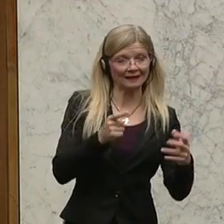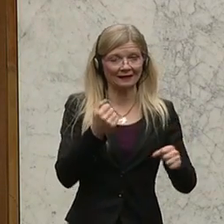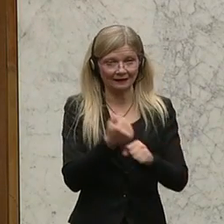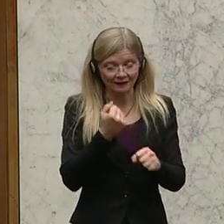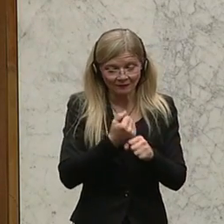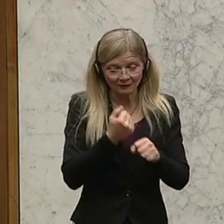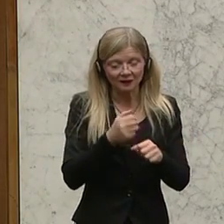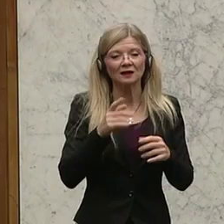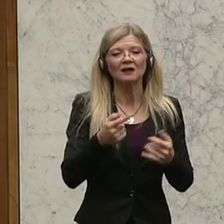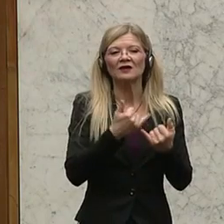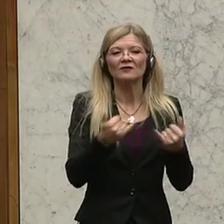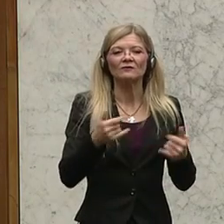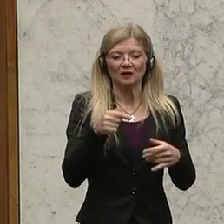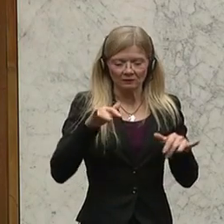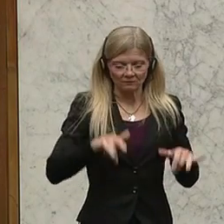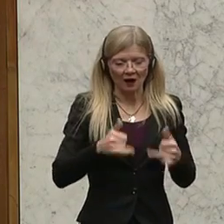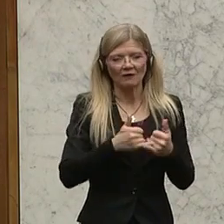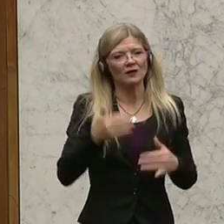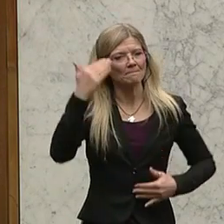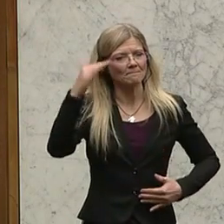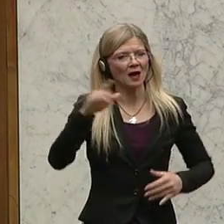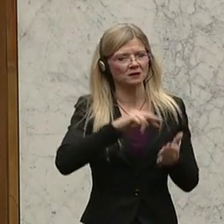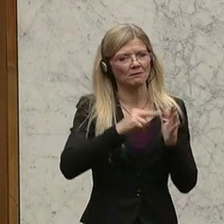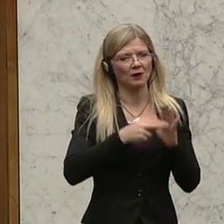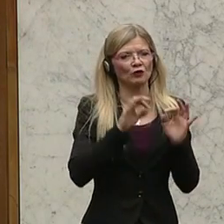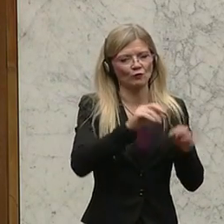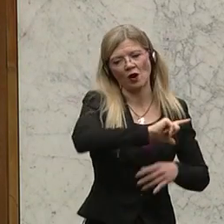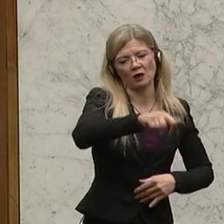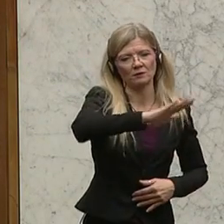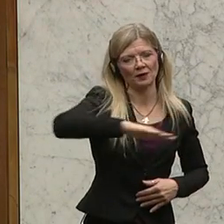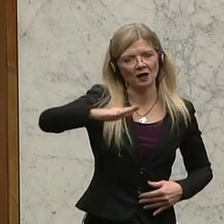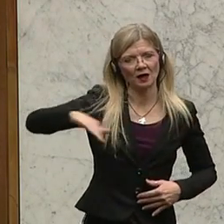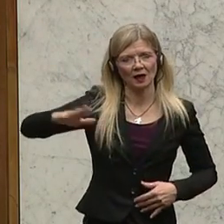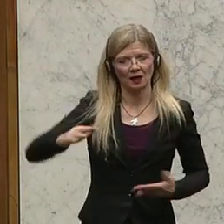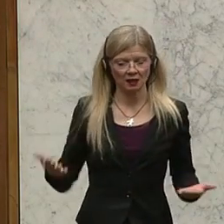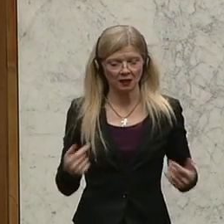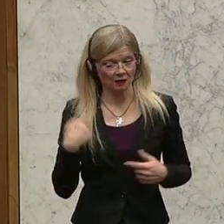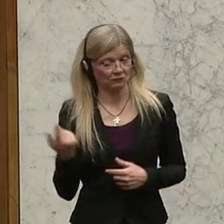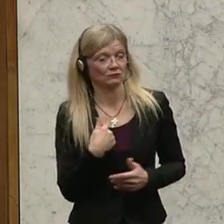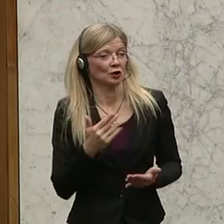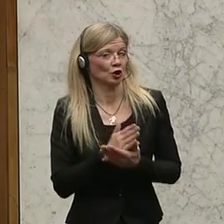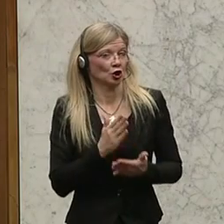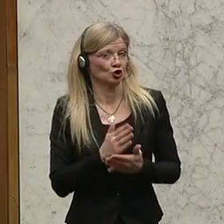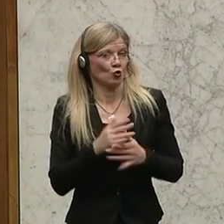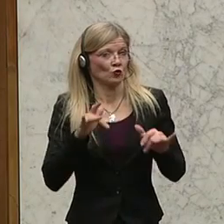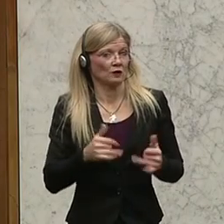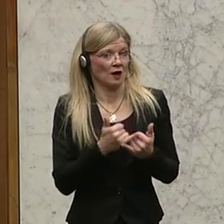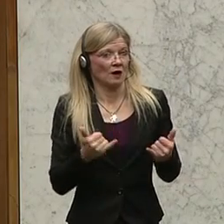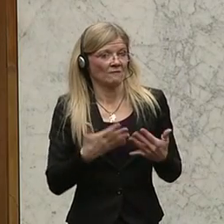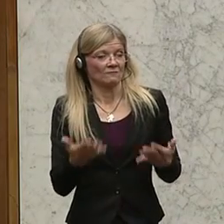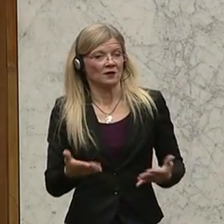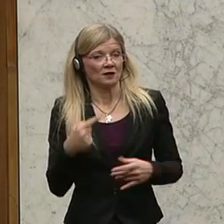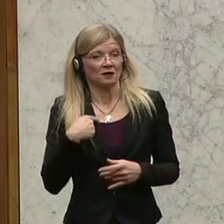die ländlichen Regionen wollen wir, und wir sind hier schon im Rahmen eines sehr umfassenden Stakeholder-Prozesses